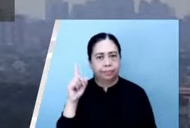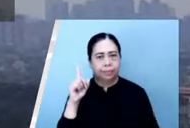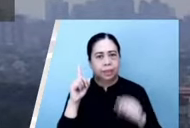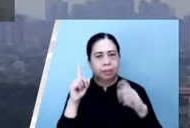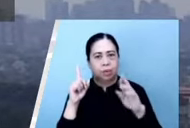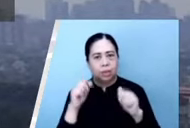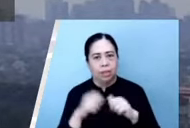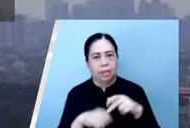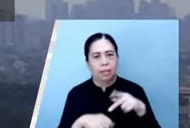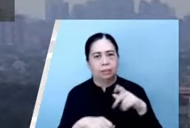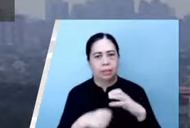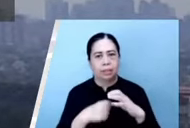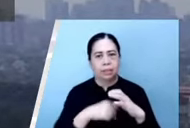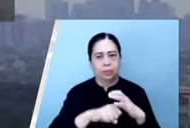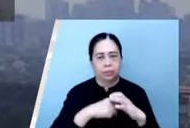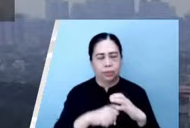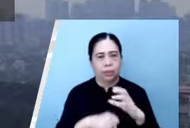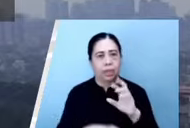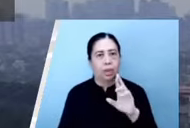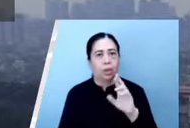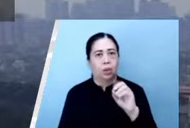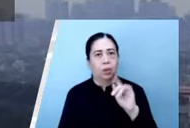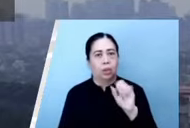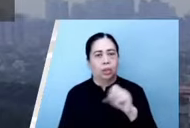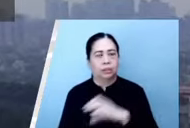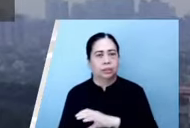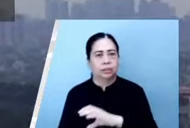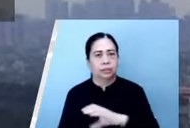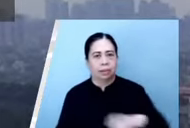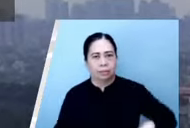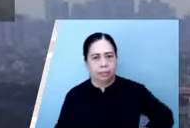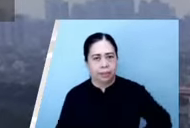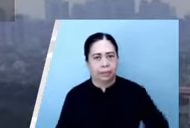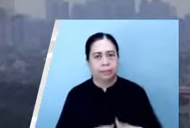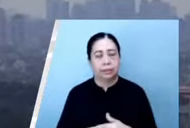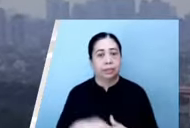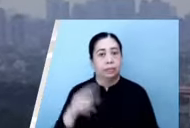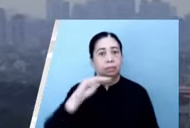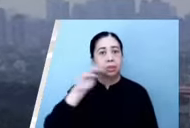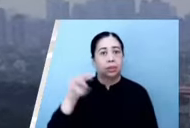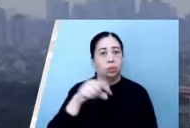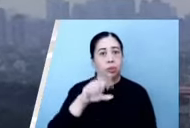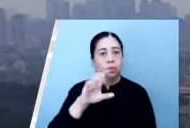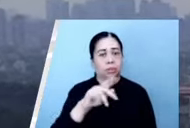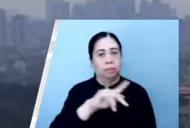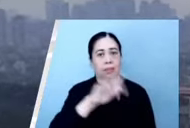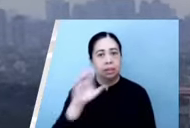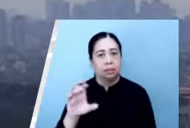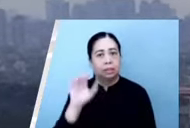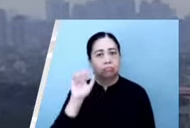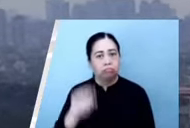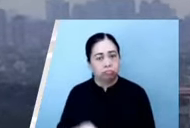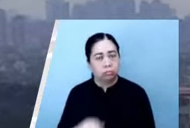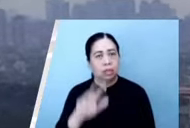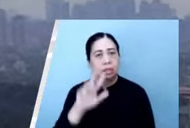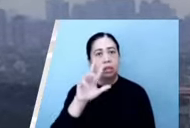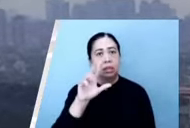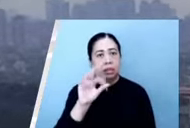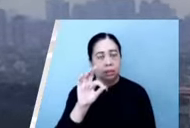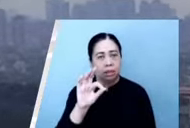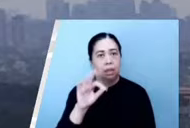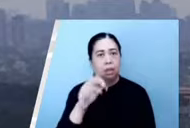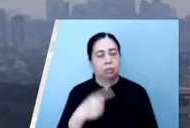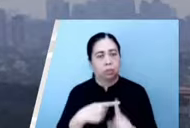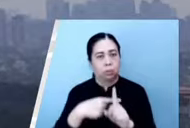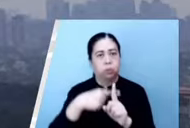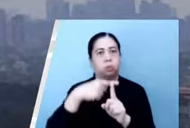Rojas, Capiz. Sa Metro Manila naman po, particular na po sa Quezon City at Pasay, posibleng umabot sa 39 degrees Celsius ang heat index